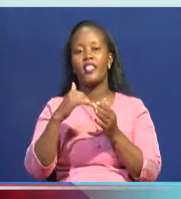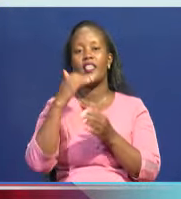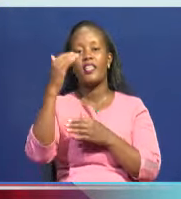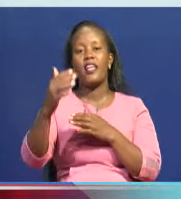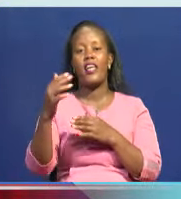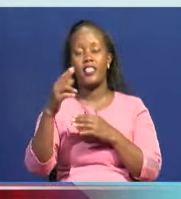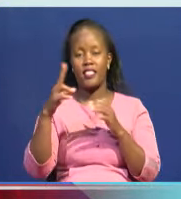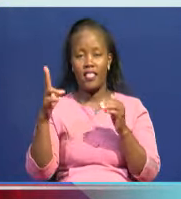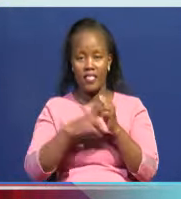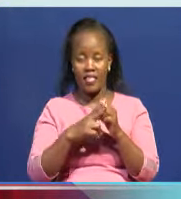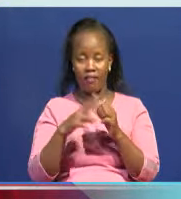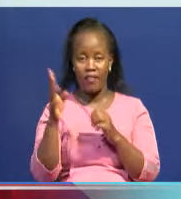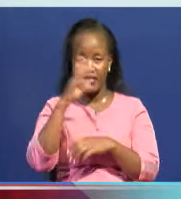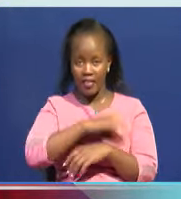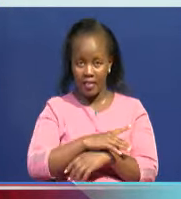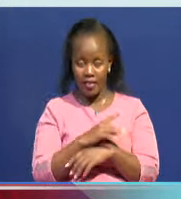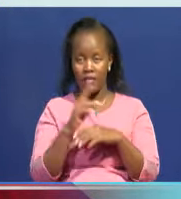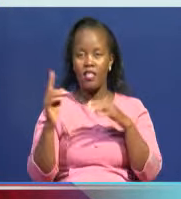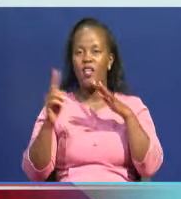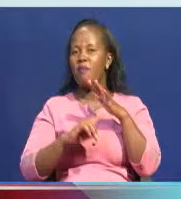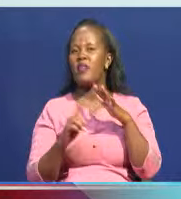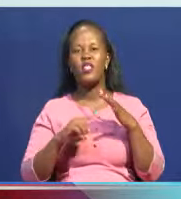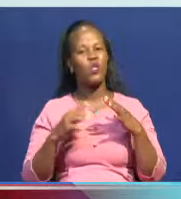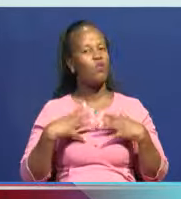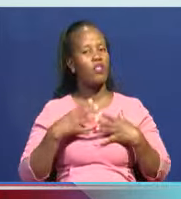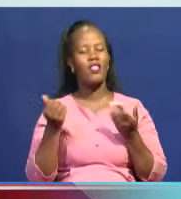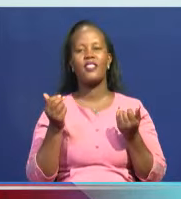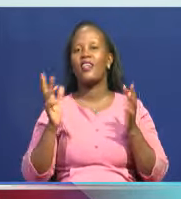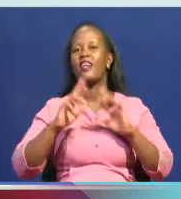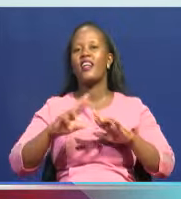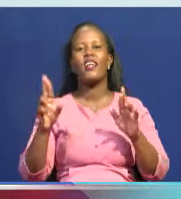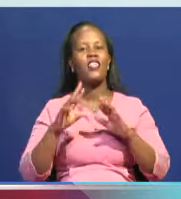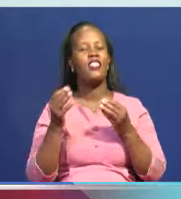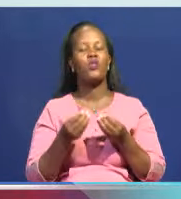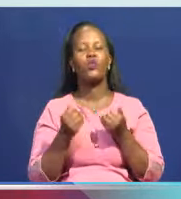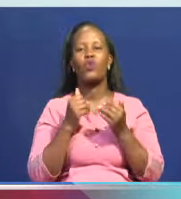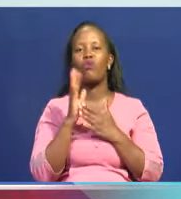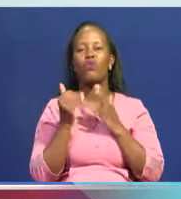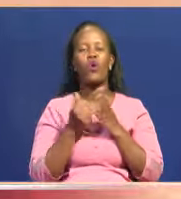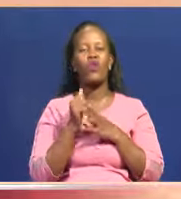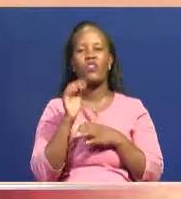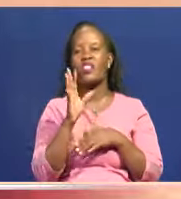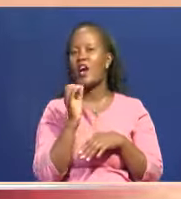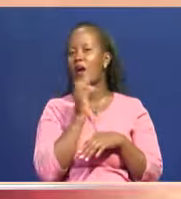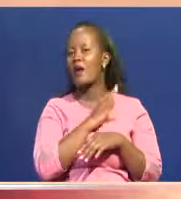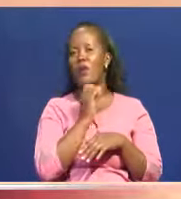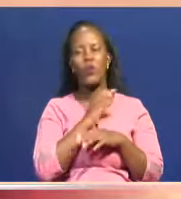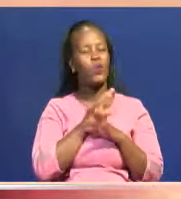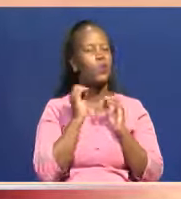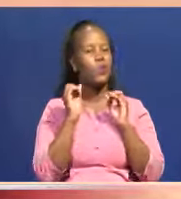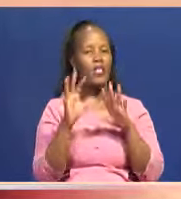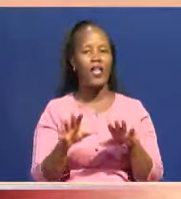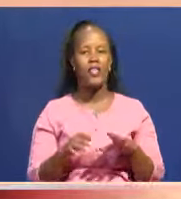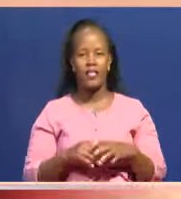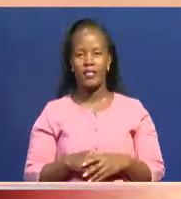mgomo, wakidai kuwa wizara ya afya haikuwa na nia ya kushughulikia matakwa yao.